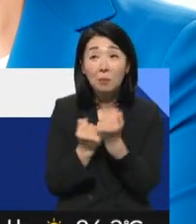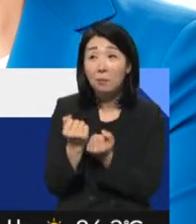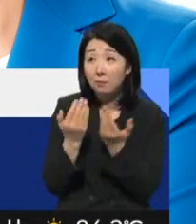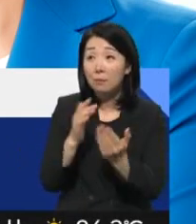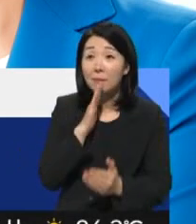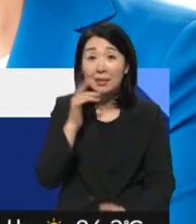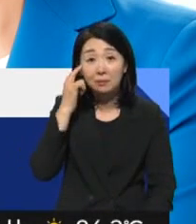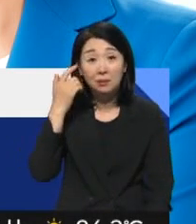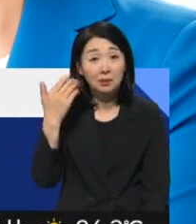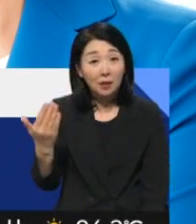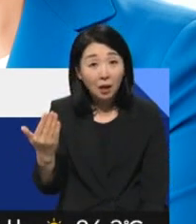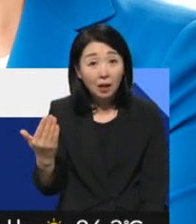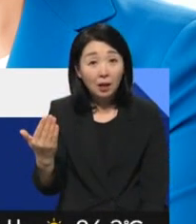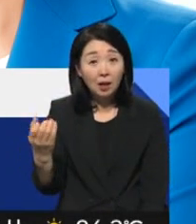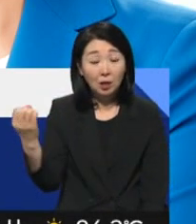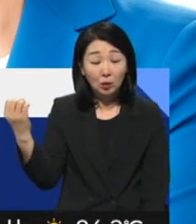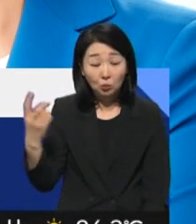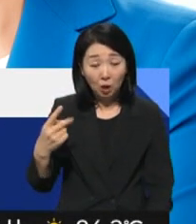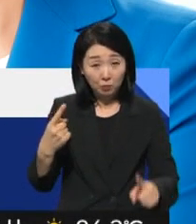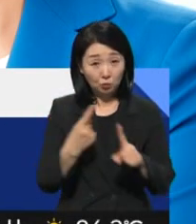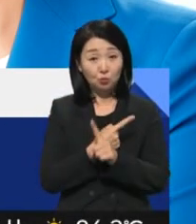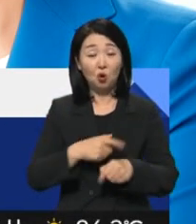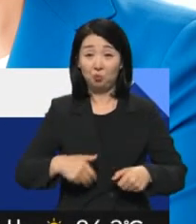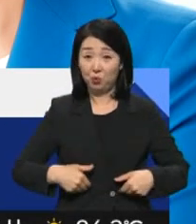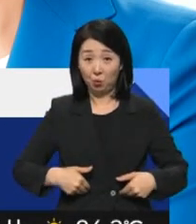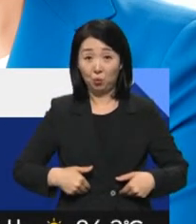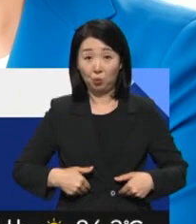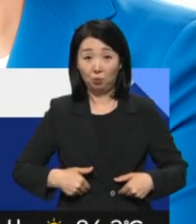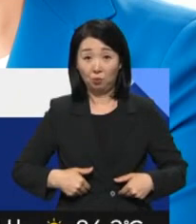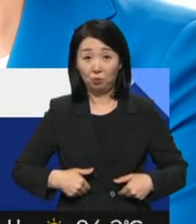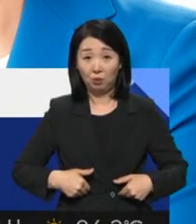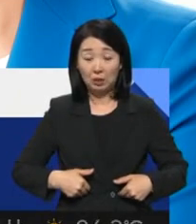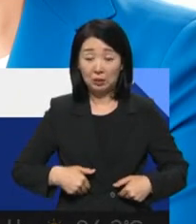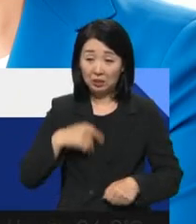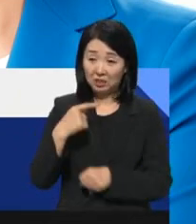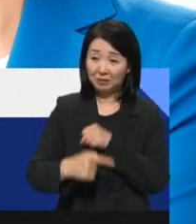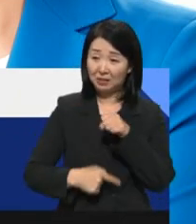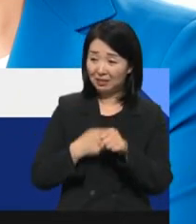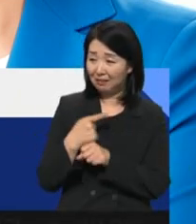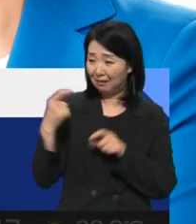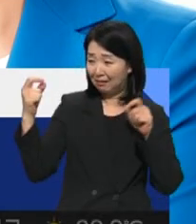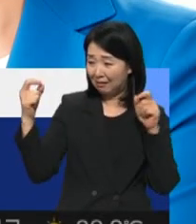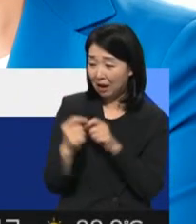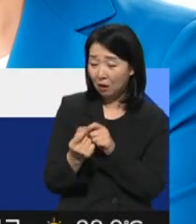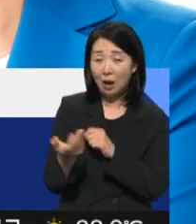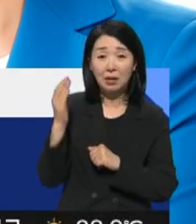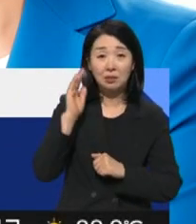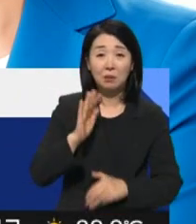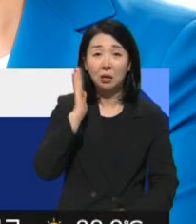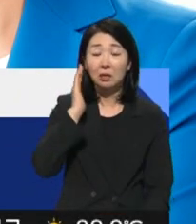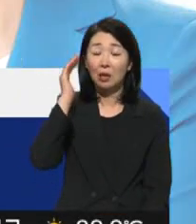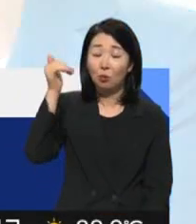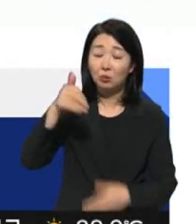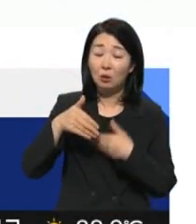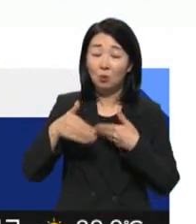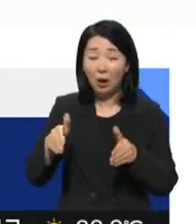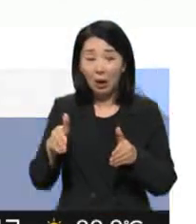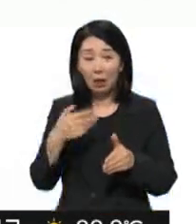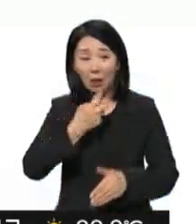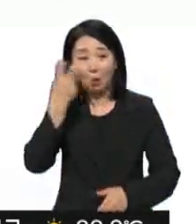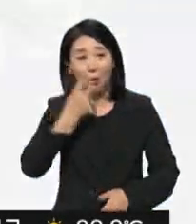아니면은 그래서 정정을 했어야 되는 상황이 아닐까? 1년이 다 돼가고 있는데도 아직도 대통령실이 상당히